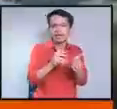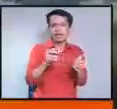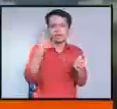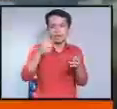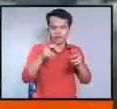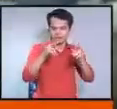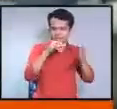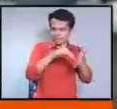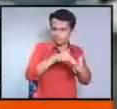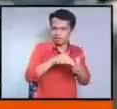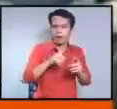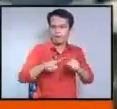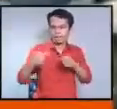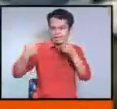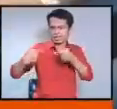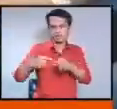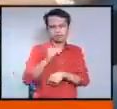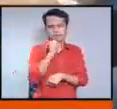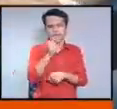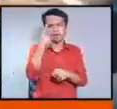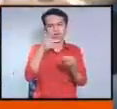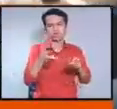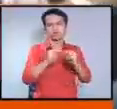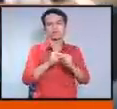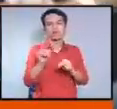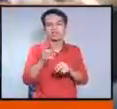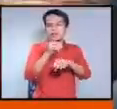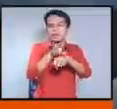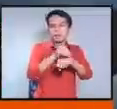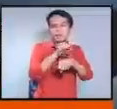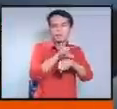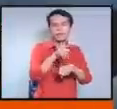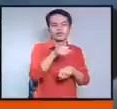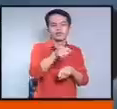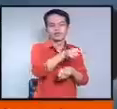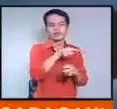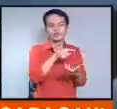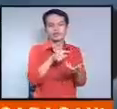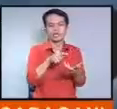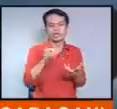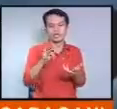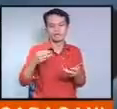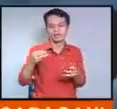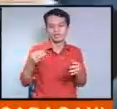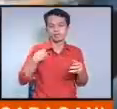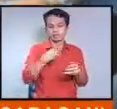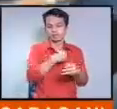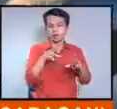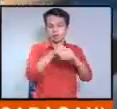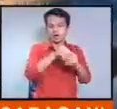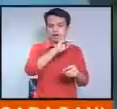siya makikipag-away para lang sa posisyon. May payo din siya sa mga tutol na maging bahagi siya ng ICAD. Kung merong